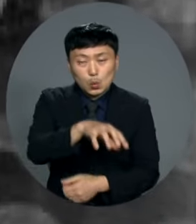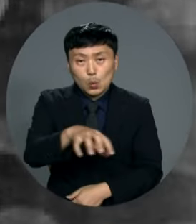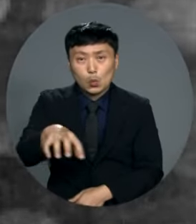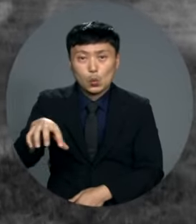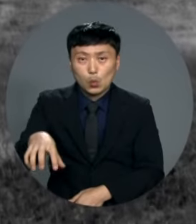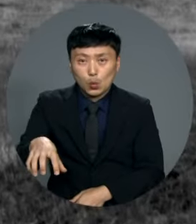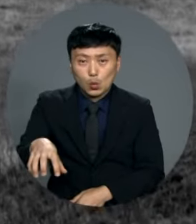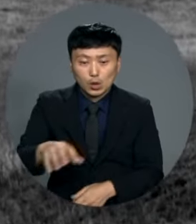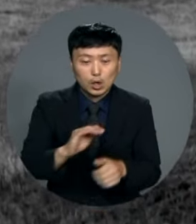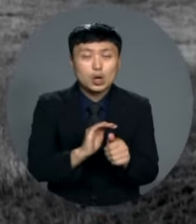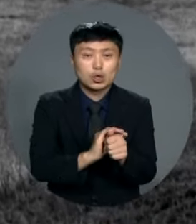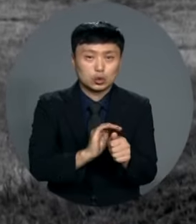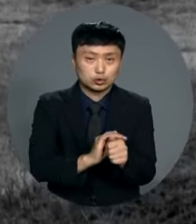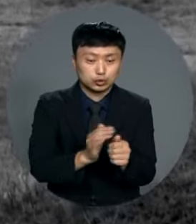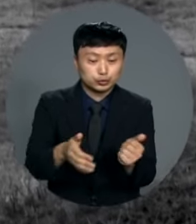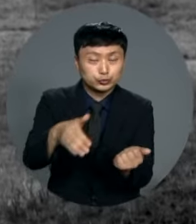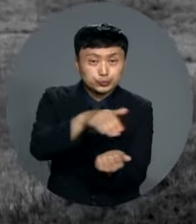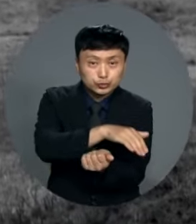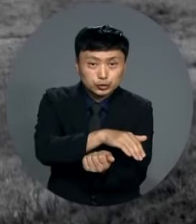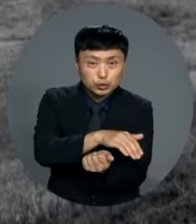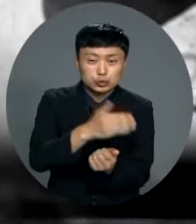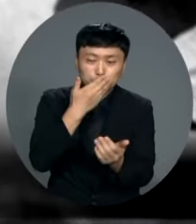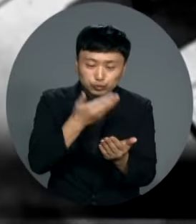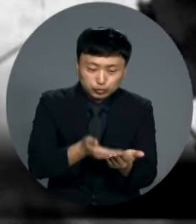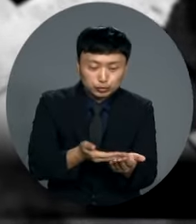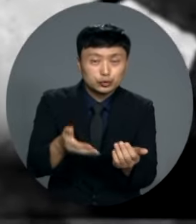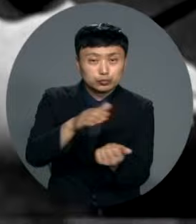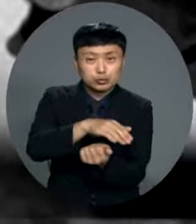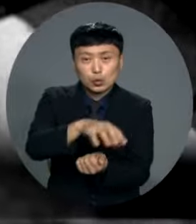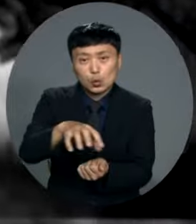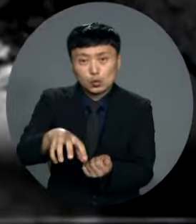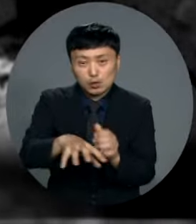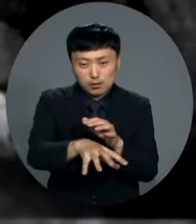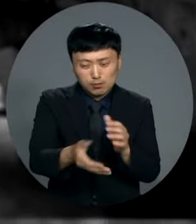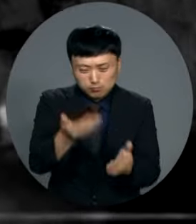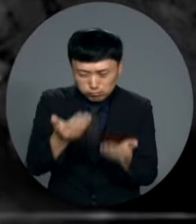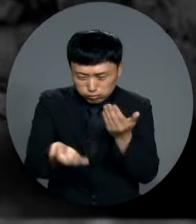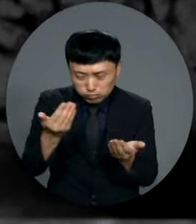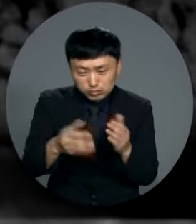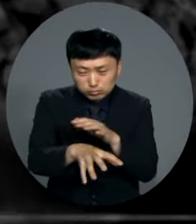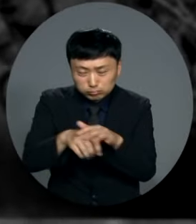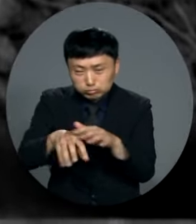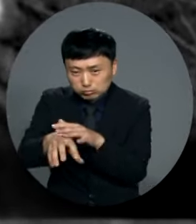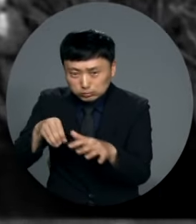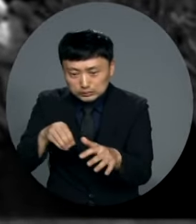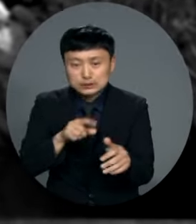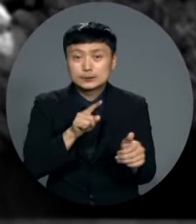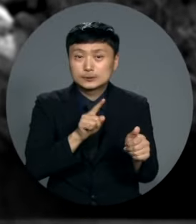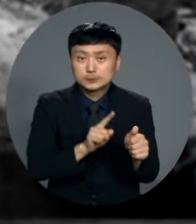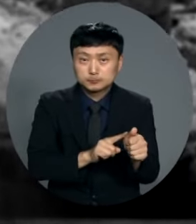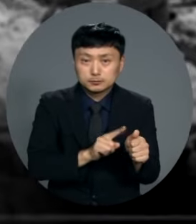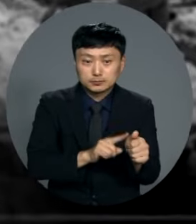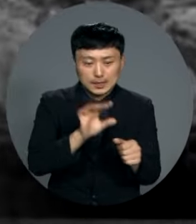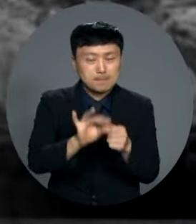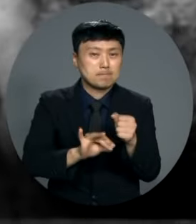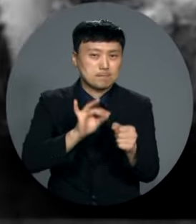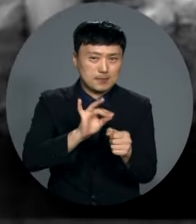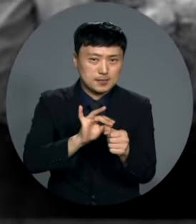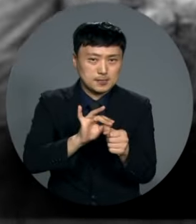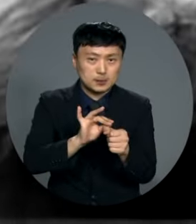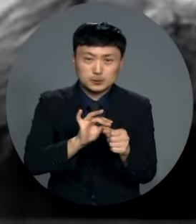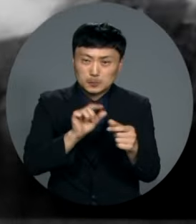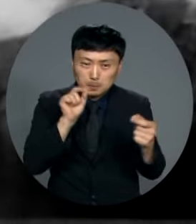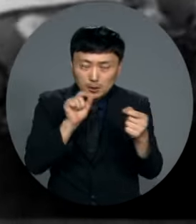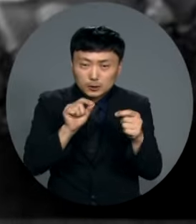등 경주에 있던 신라의 귀한 고분들마다 도구를 한 것으로 보이는 모로가 행적은 100년 가까이 지난